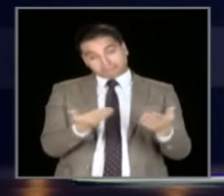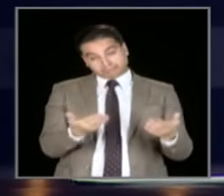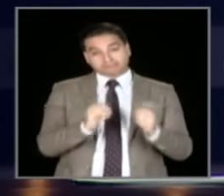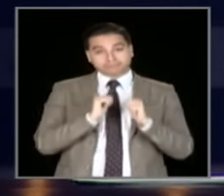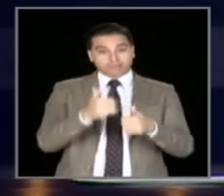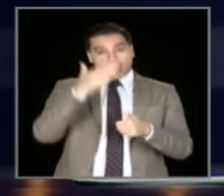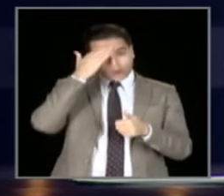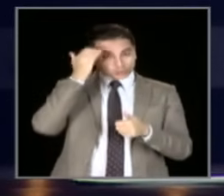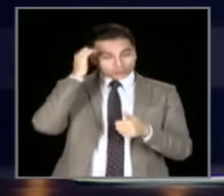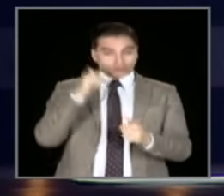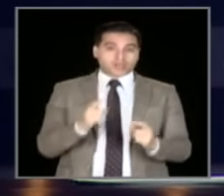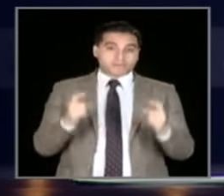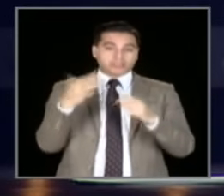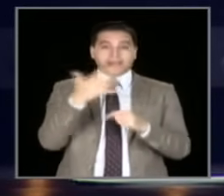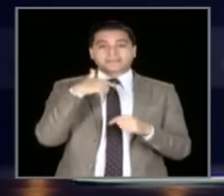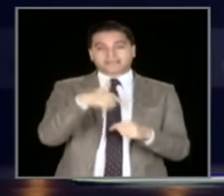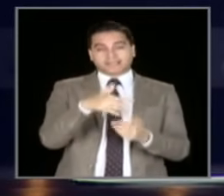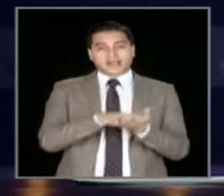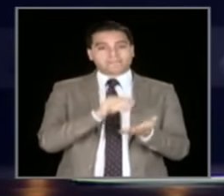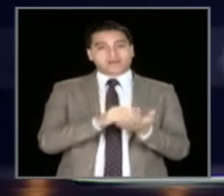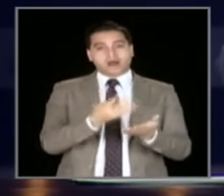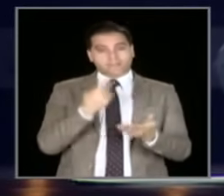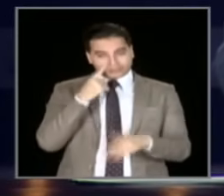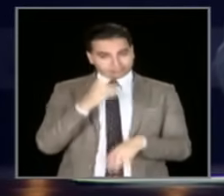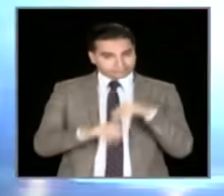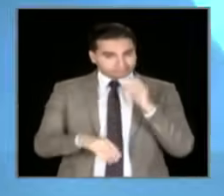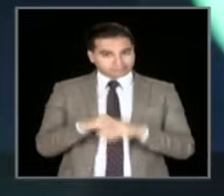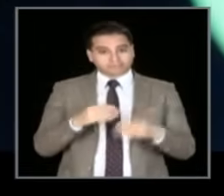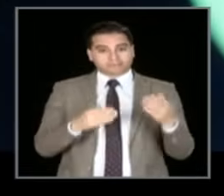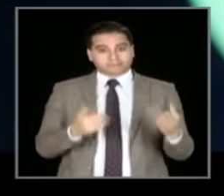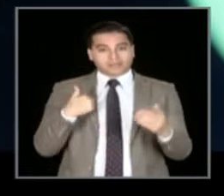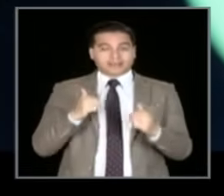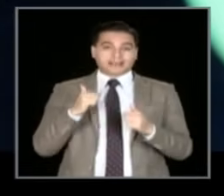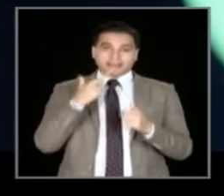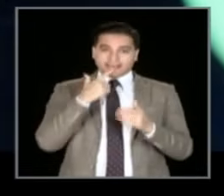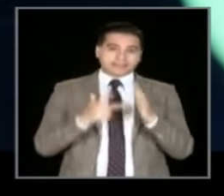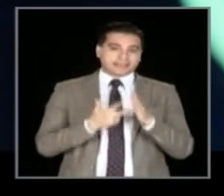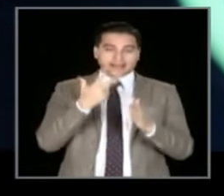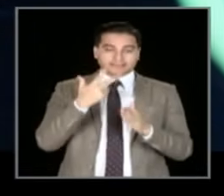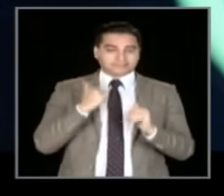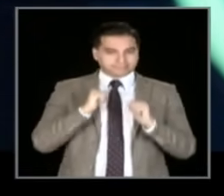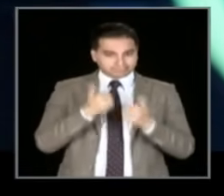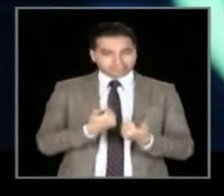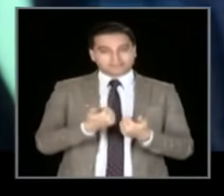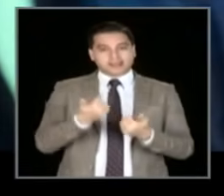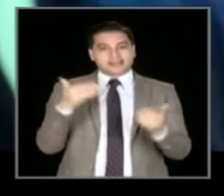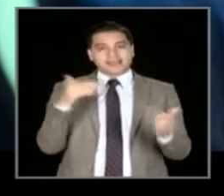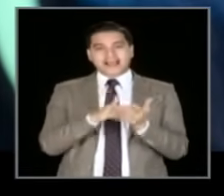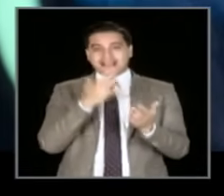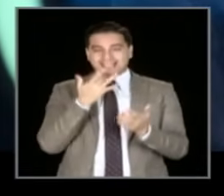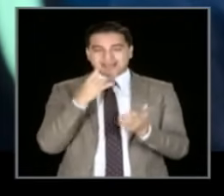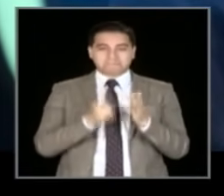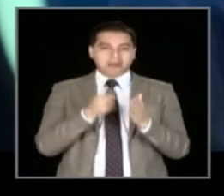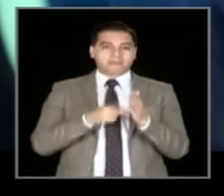هيمثل جامعة أسيوط في ماتش النهاردة 6 طلاب، هيبتدي منهم 4. دي تالت سنة على التوالي جامعة أسيوط توصل للسيمي فاينل، وده ما